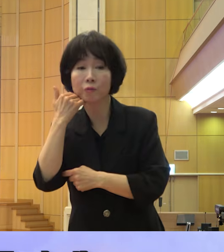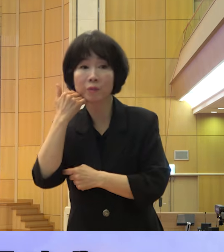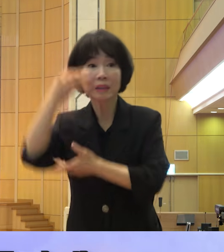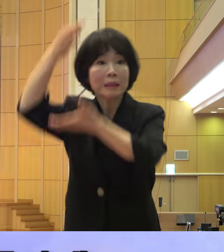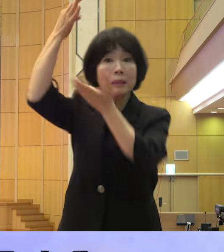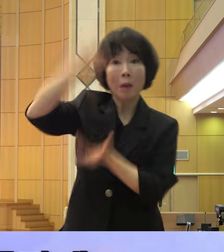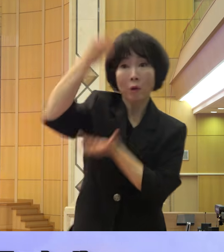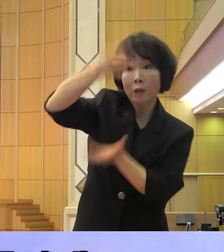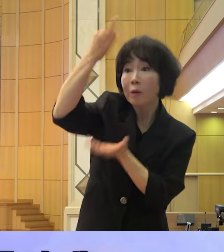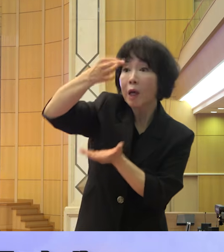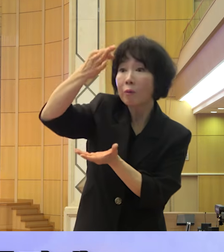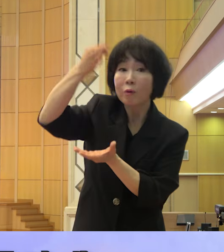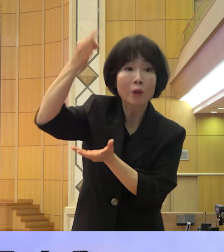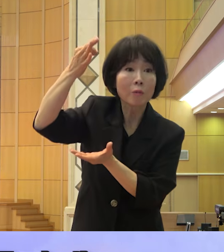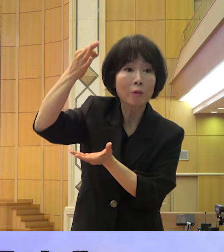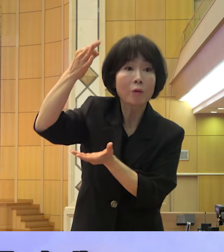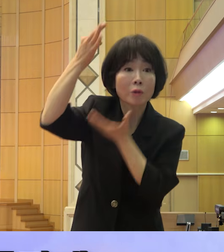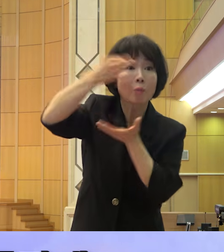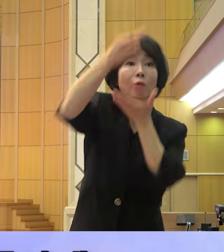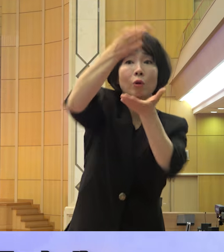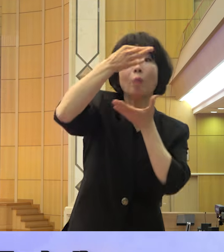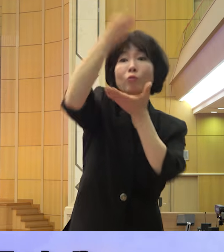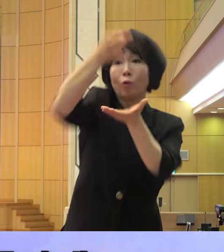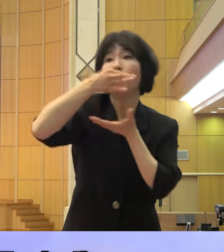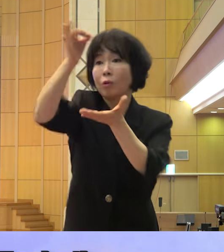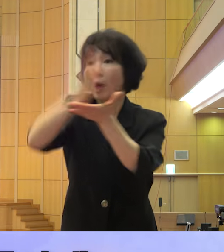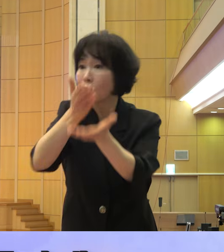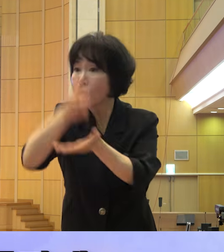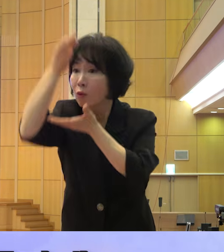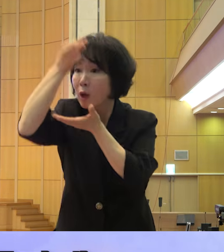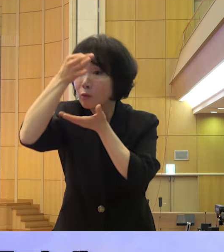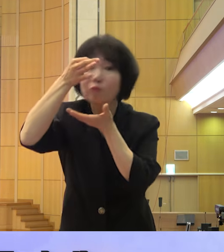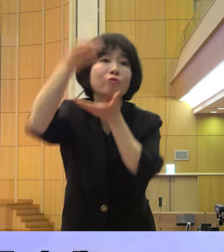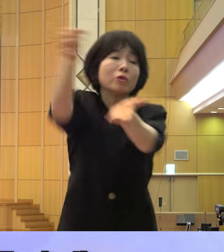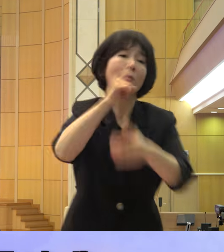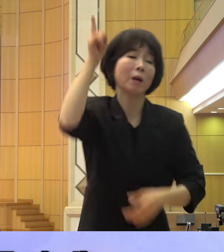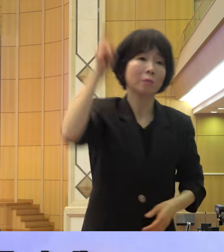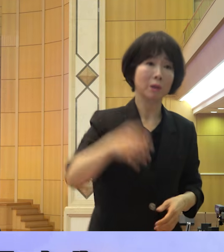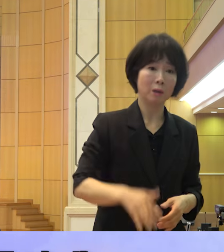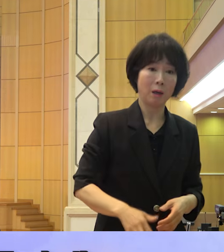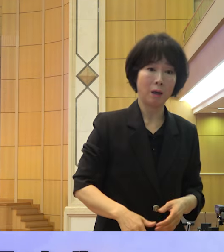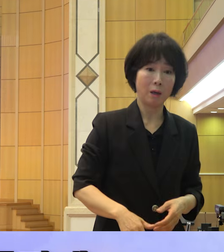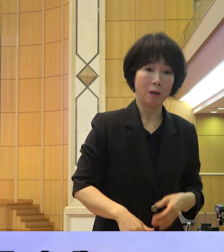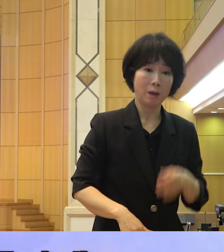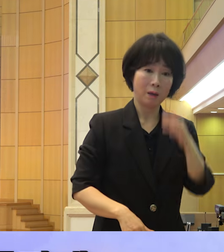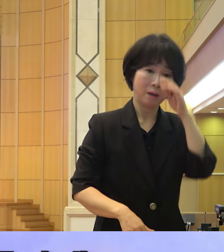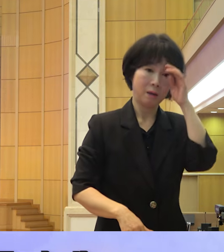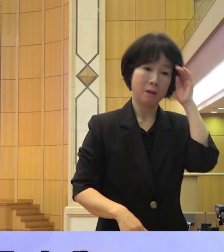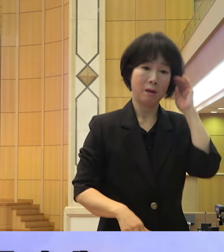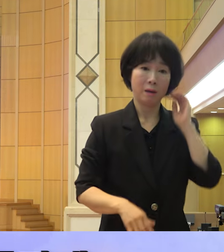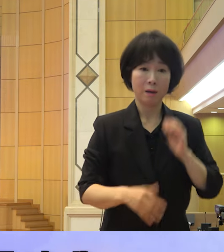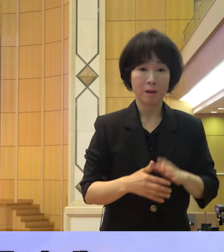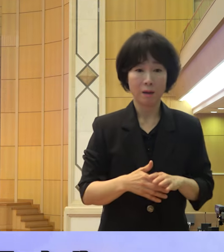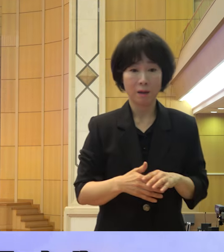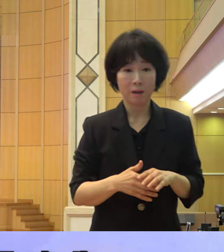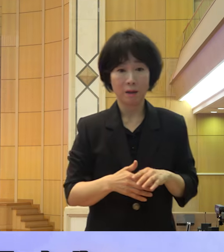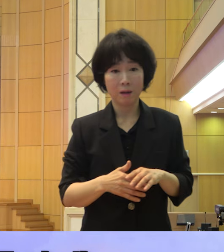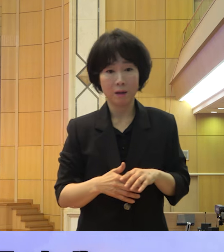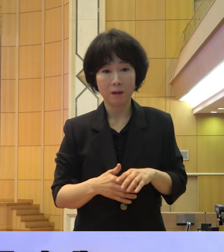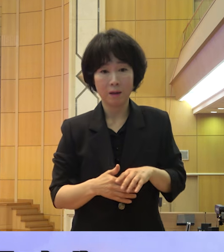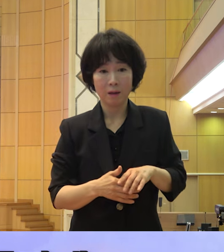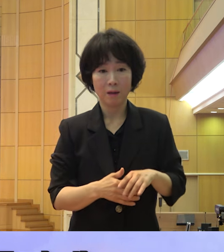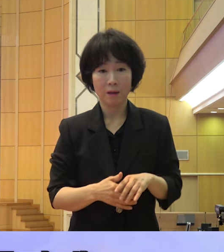주사, 재물도 하나님이 주시는 거예요. 요즘에 그 보험 선전 들으면